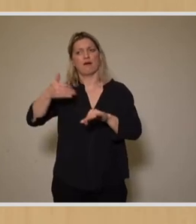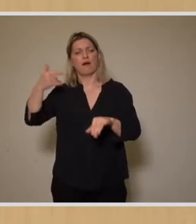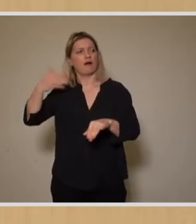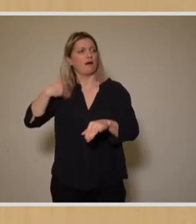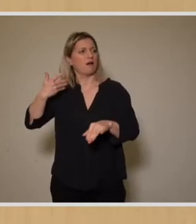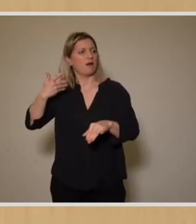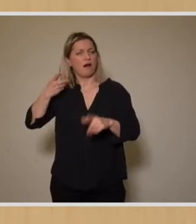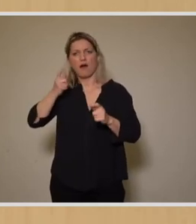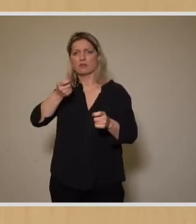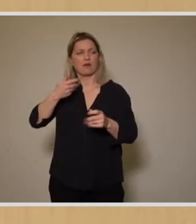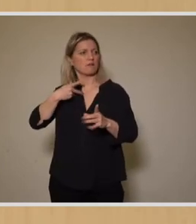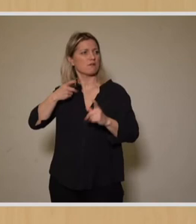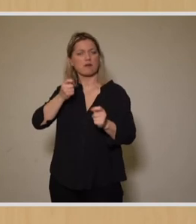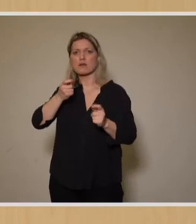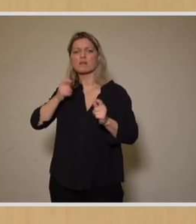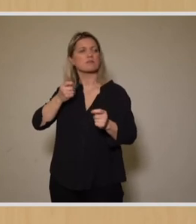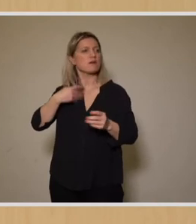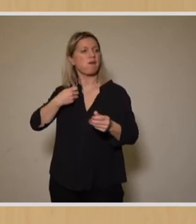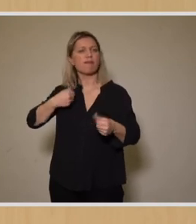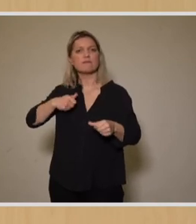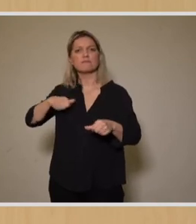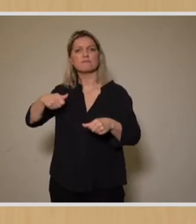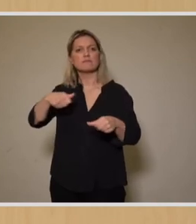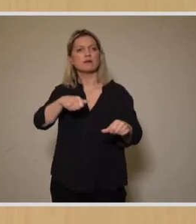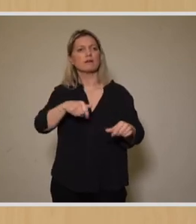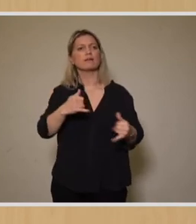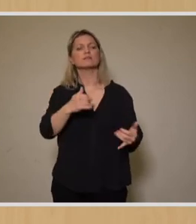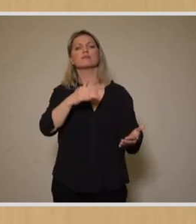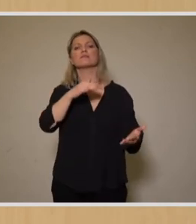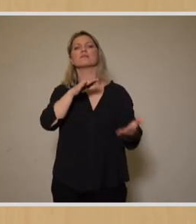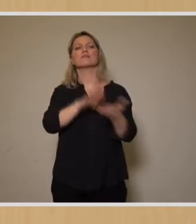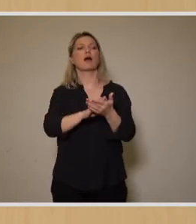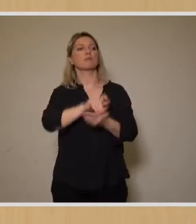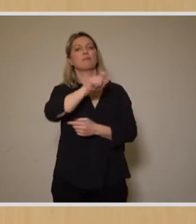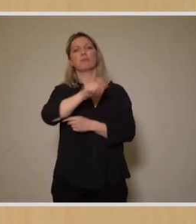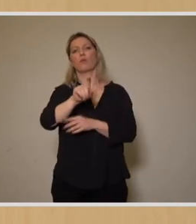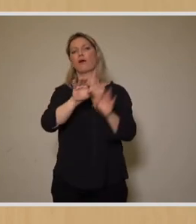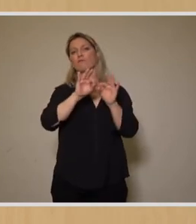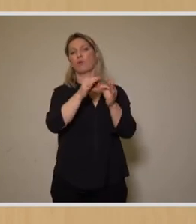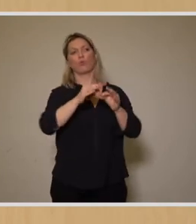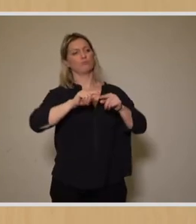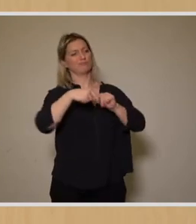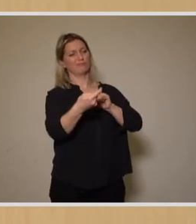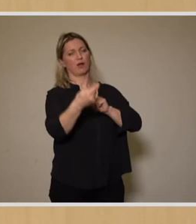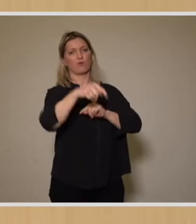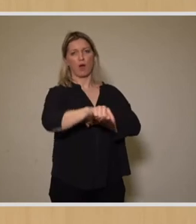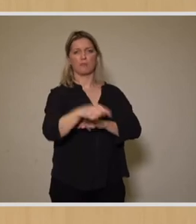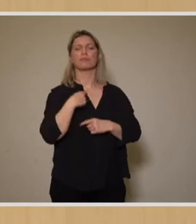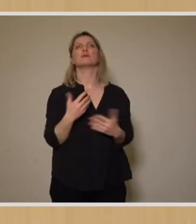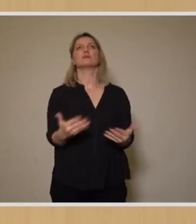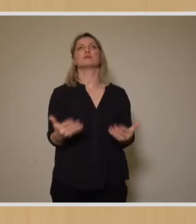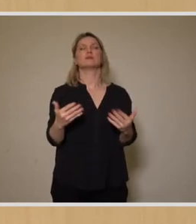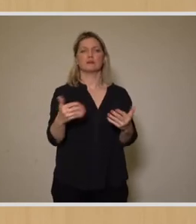mit unseren Anträgen entwickelt haben, jetzt auch dazu führt, dass dieses Bürgerforum stattfinden wird. Das begrüße ich.